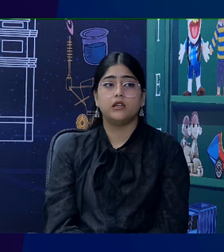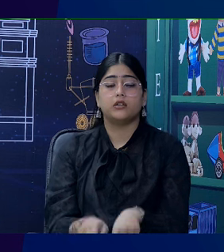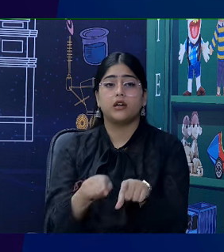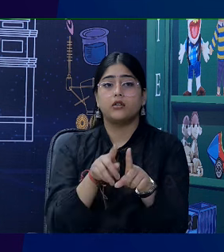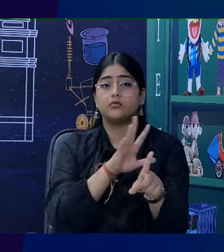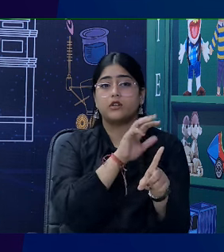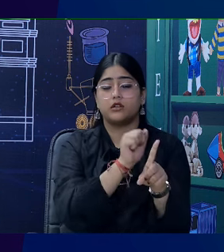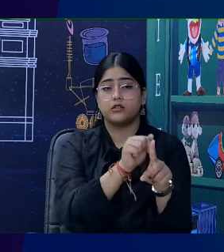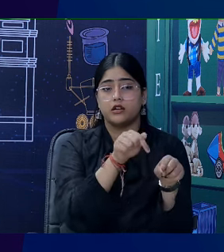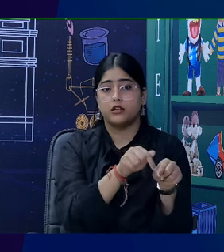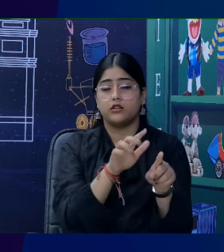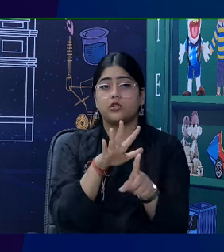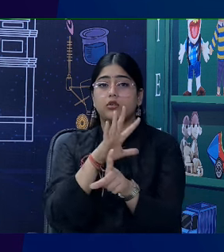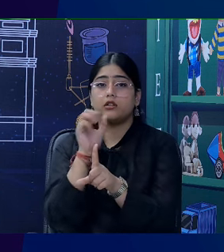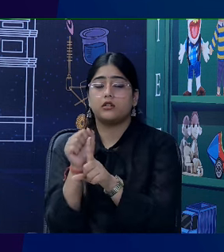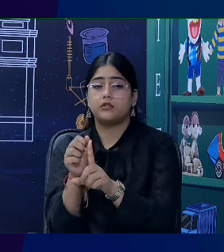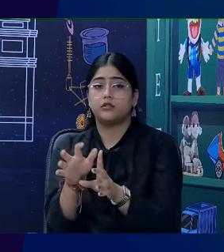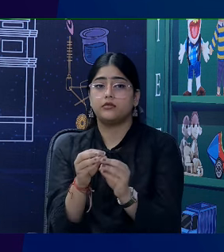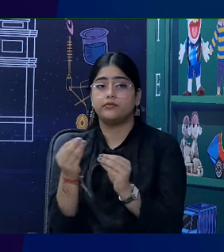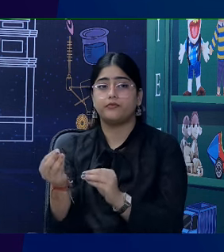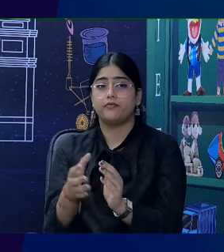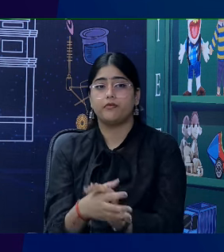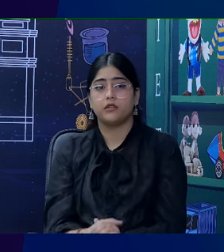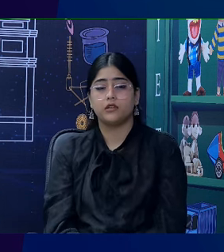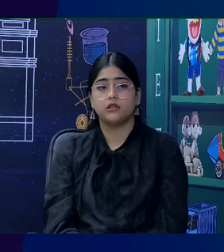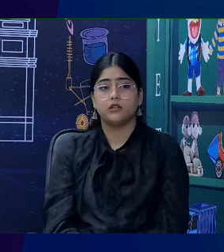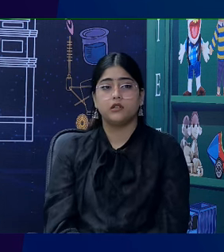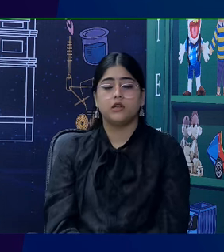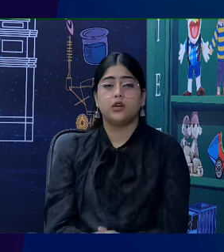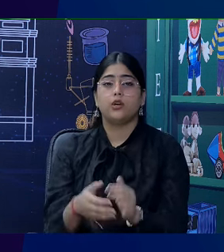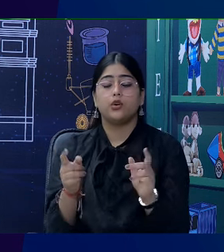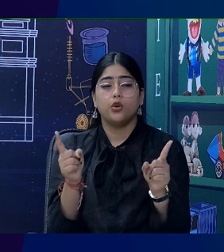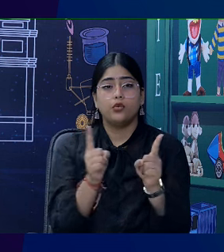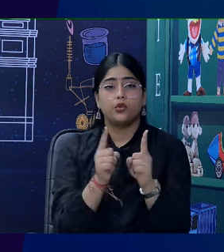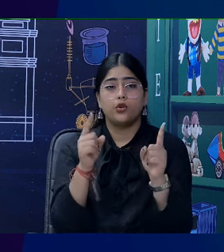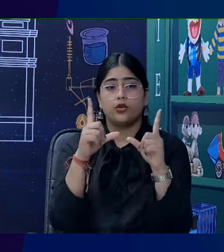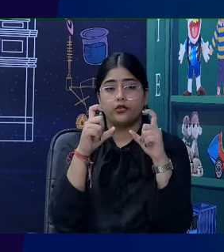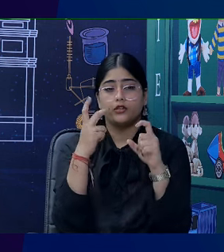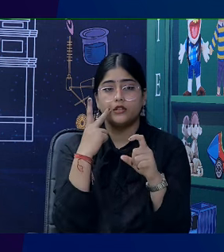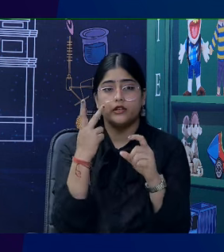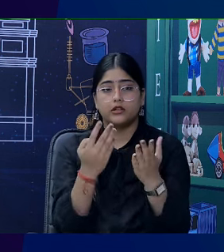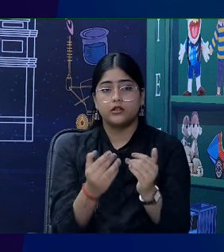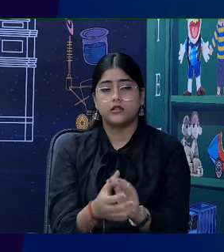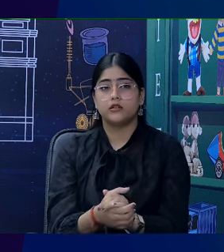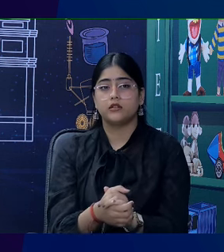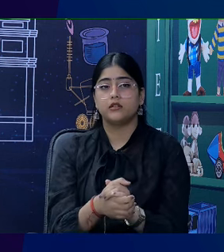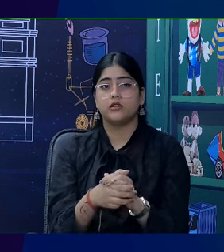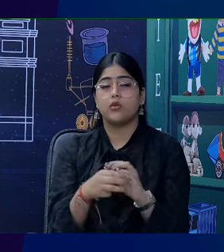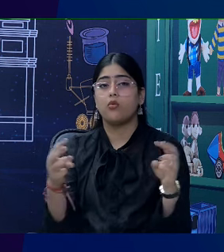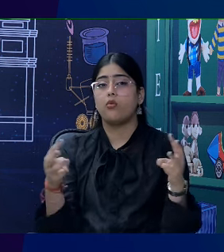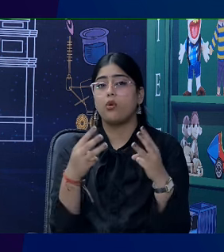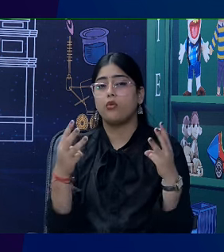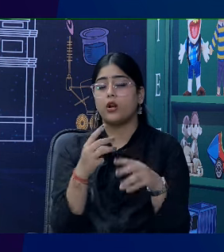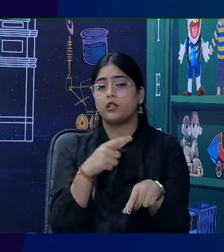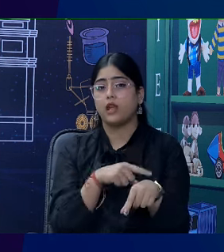क्षेत्र में पहुंच गई है जी ठीक है अब देखि कुछ मिनिएचर के इसमें छोटे-छोटे शिकार के दौरान आराम करते हु मुझे लगता है